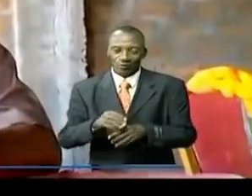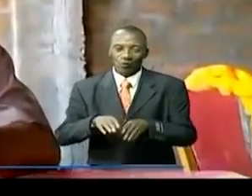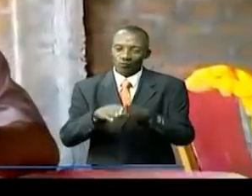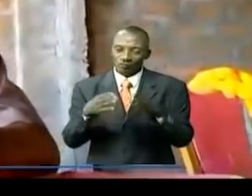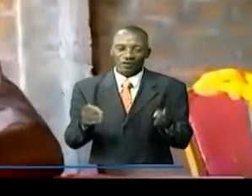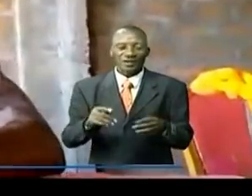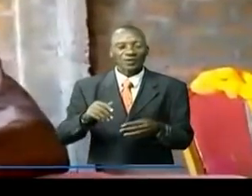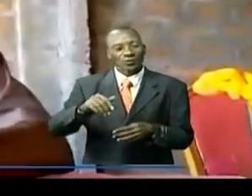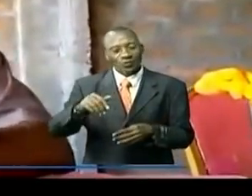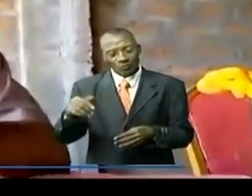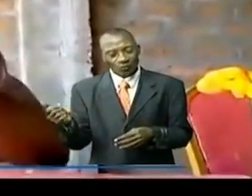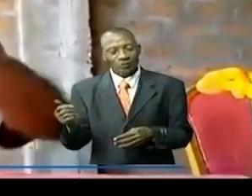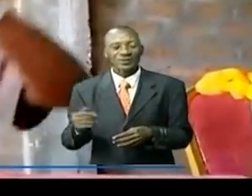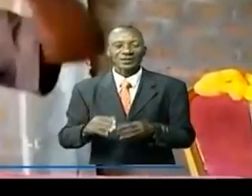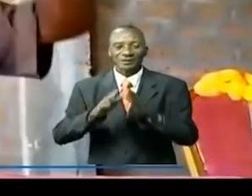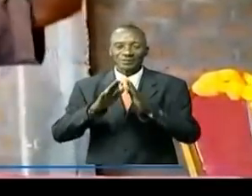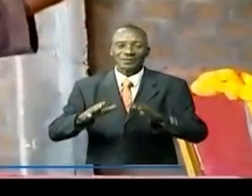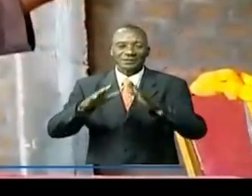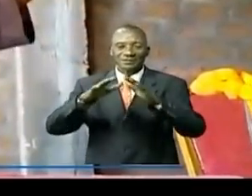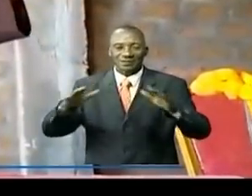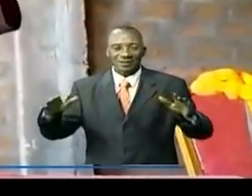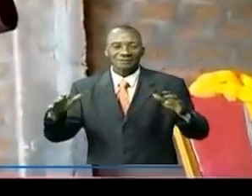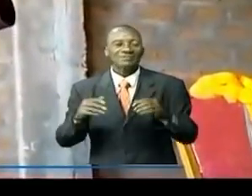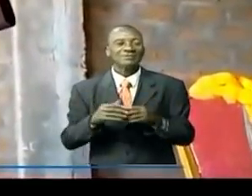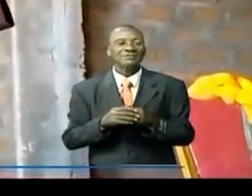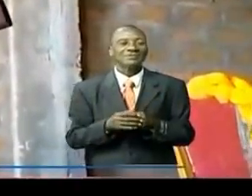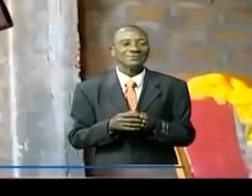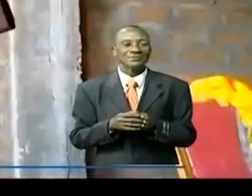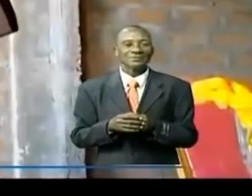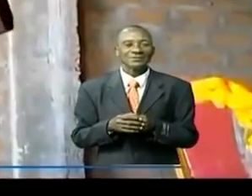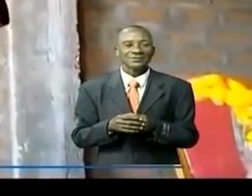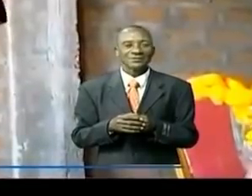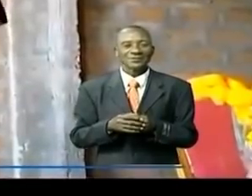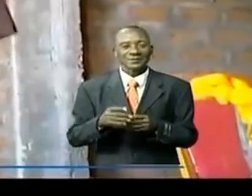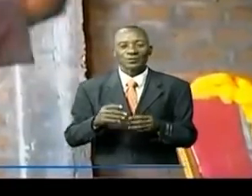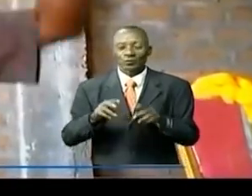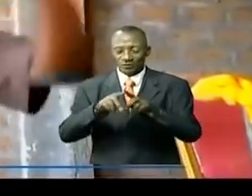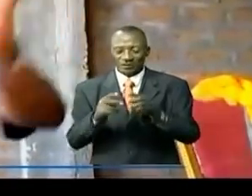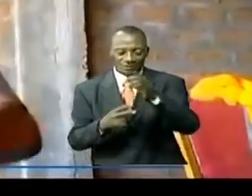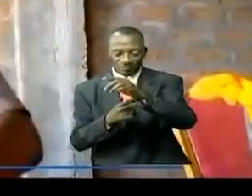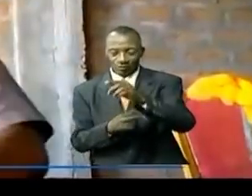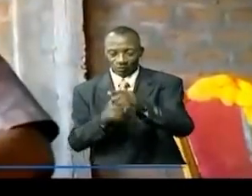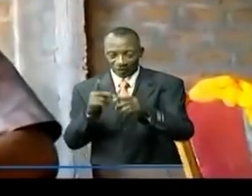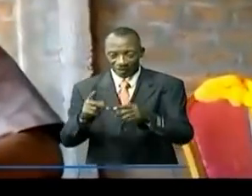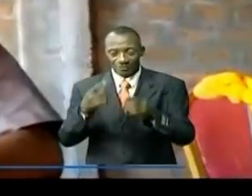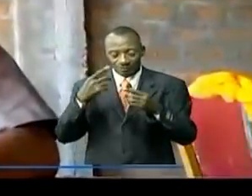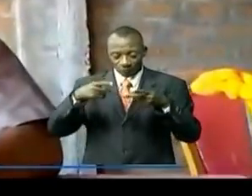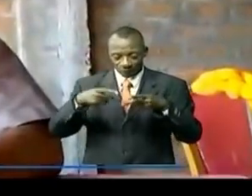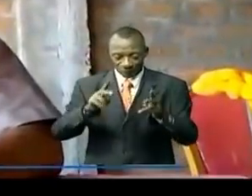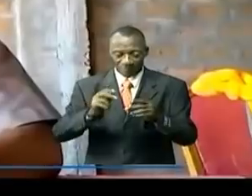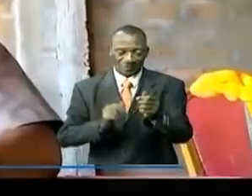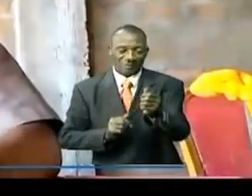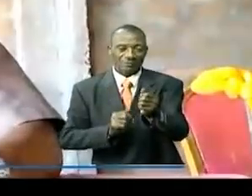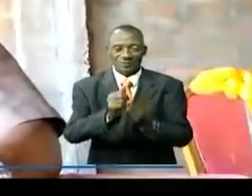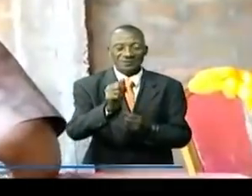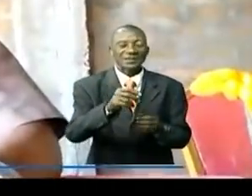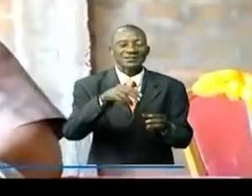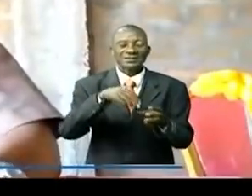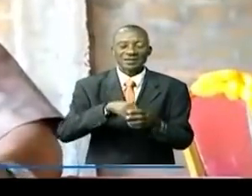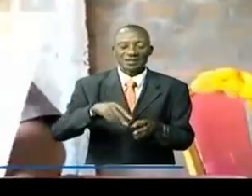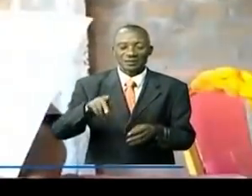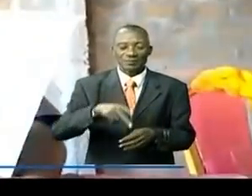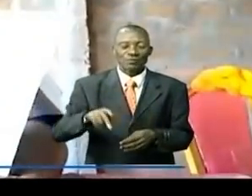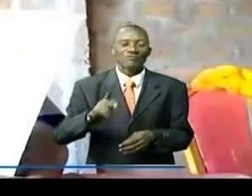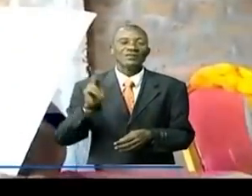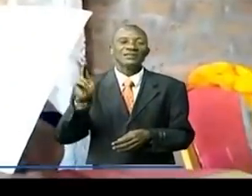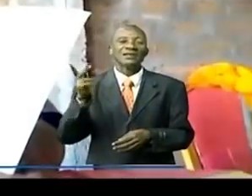les Kwilois et les Kassaïens dans la province serre du Kassaï. Pour le gouverneur Ichundala, tout marche normalement entre ces deux peuples